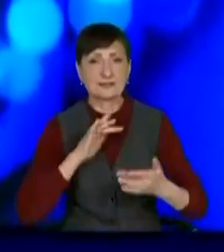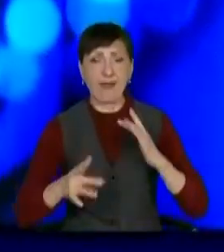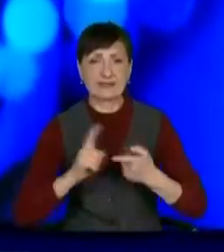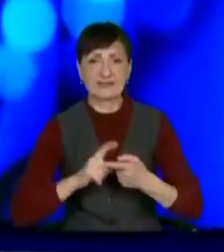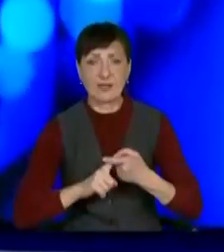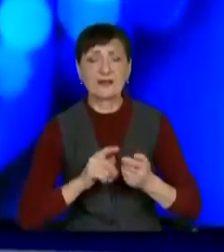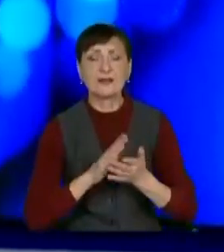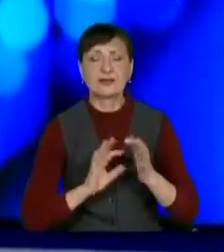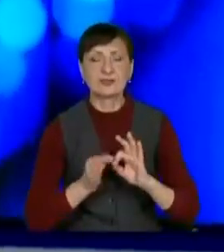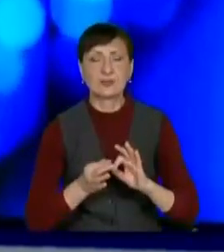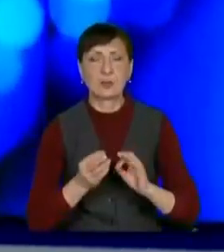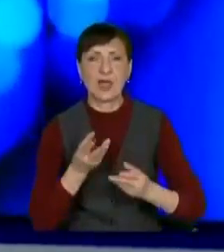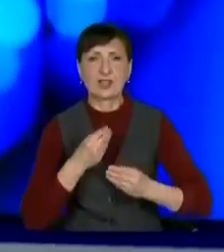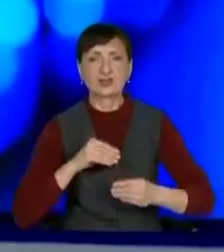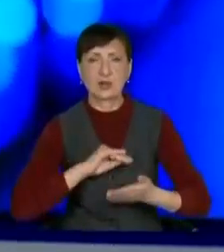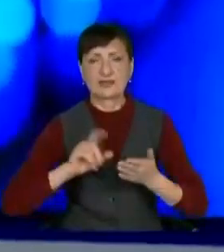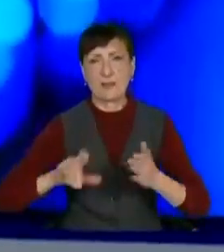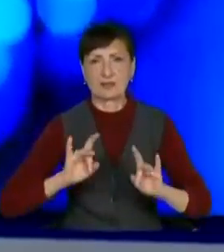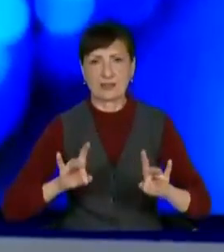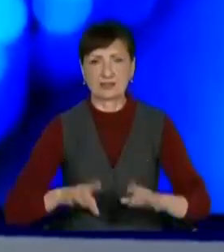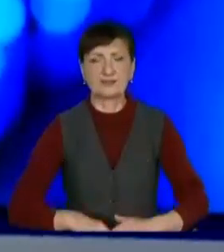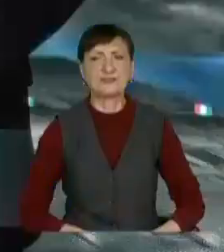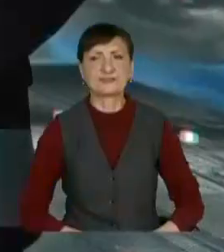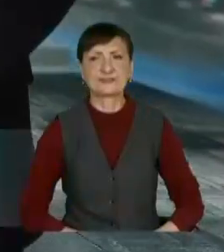айтишники, расскажет моя коллега Амина Усенова.